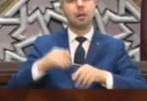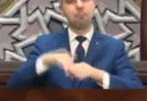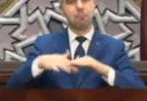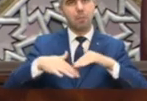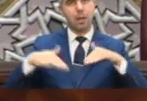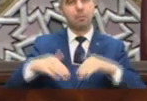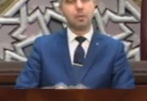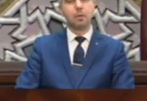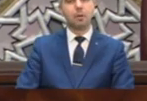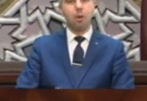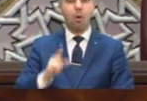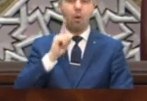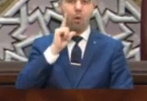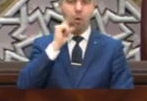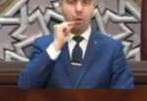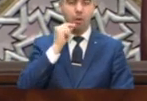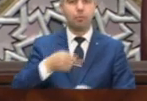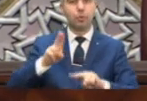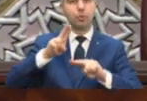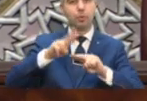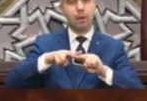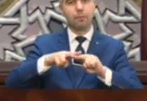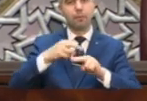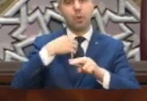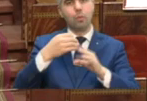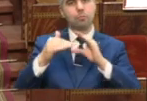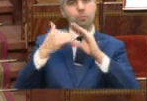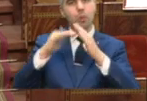على الرئاسة. فليتفضل السيد الأمين. شكرا.